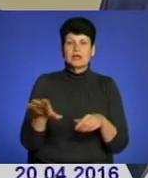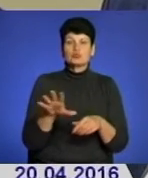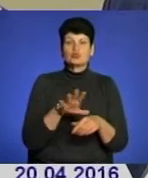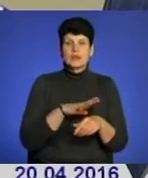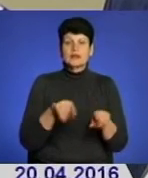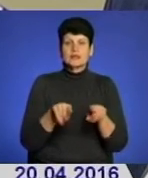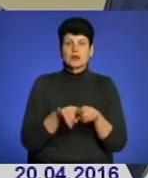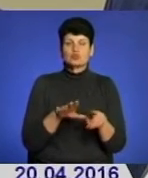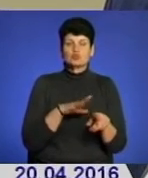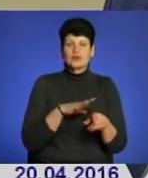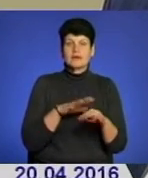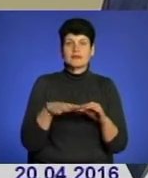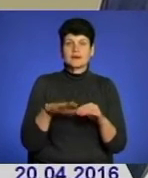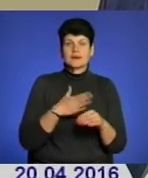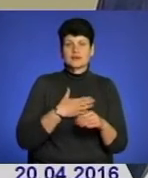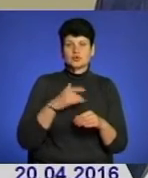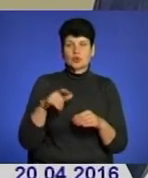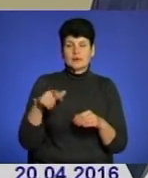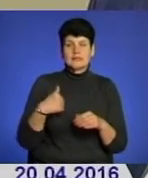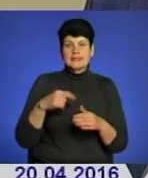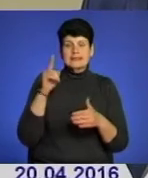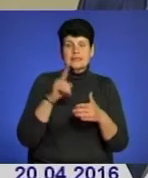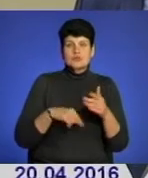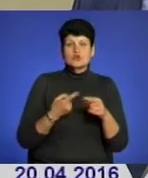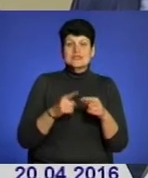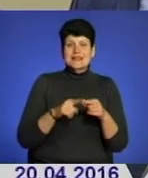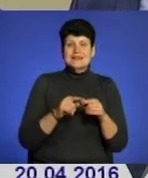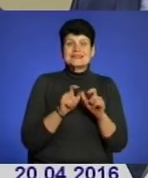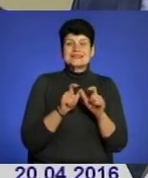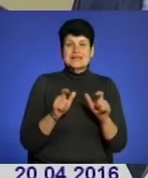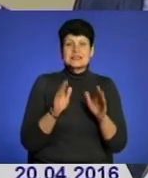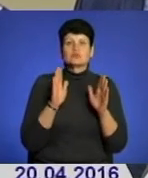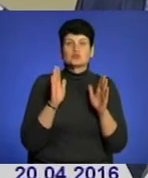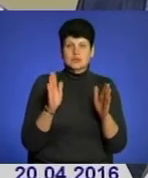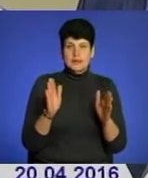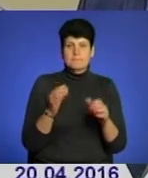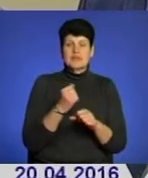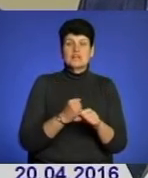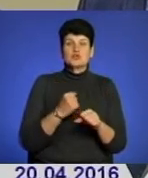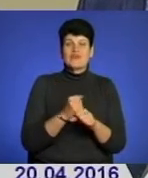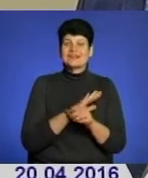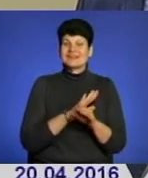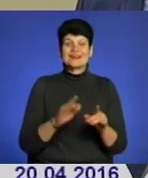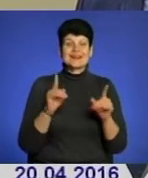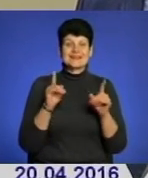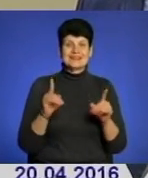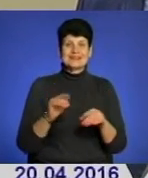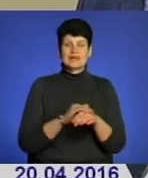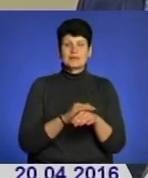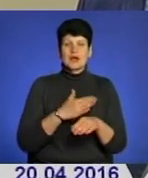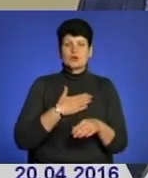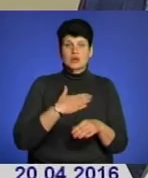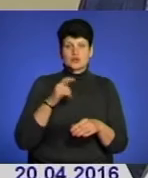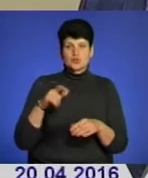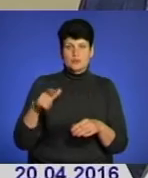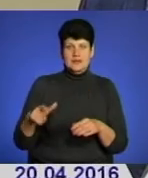вона була і на теренах нашої громади. Я надіюсь, що ця станція буде працювати не тільки на благо нашої громади, а